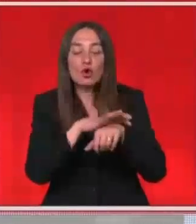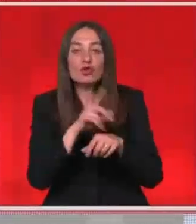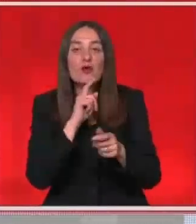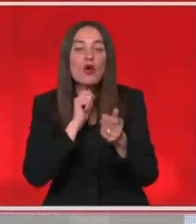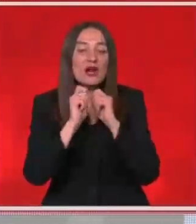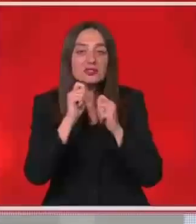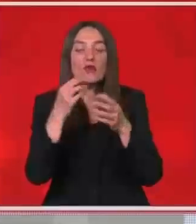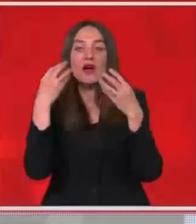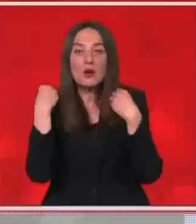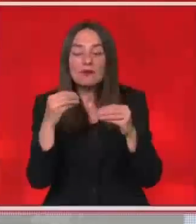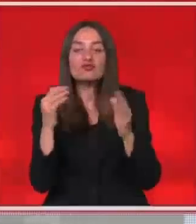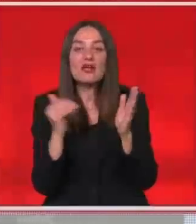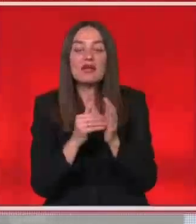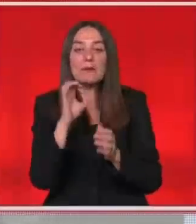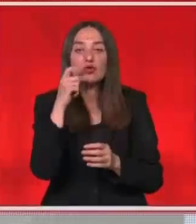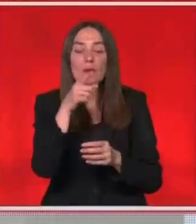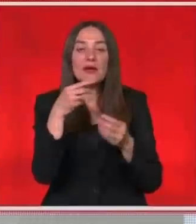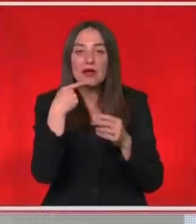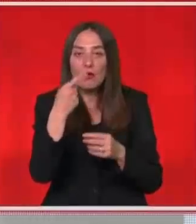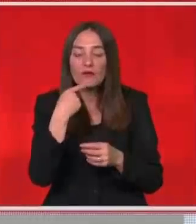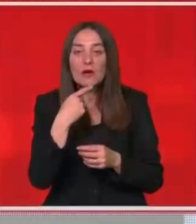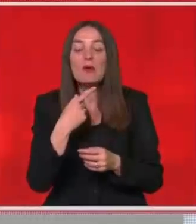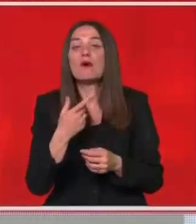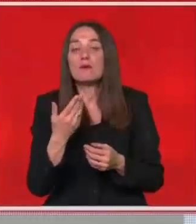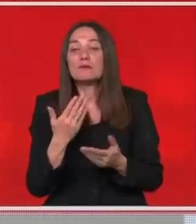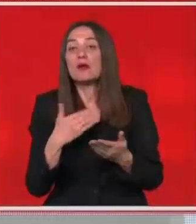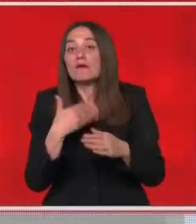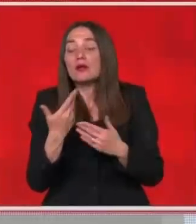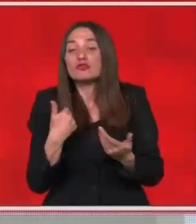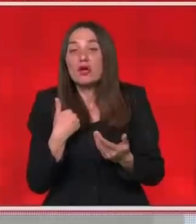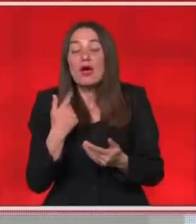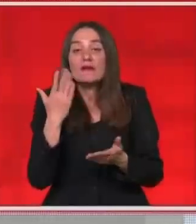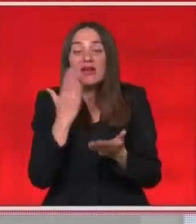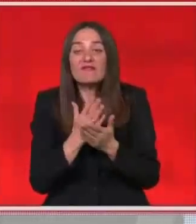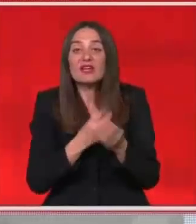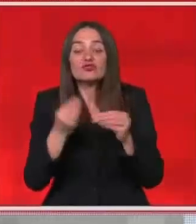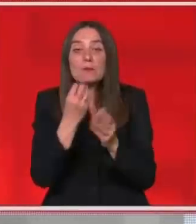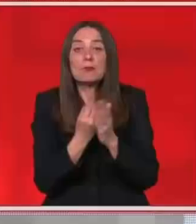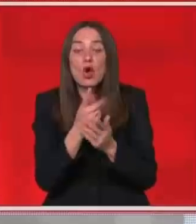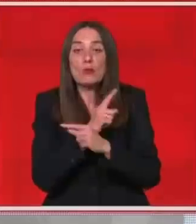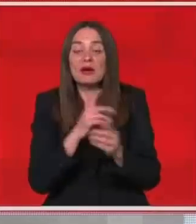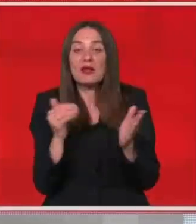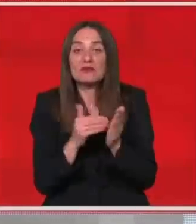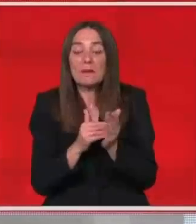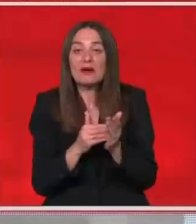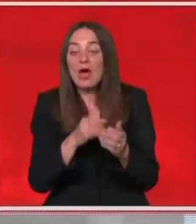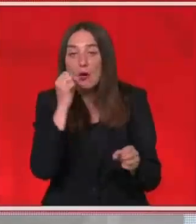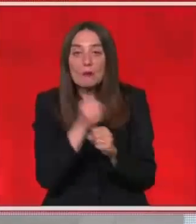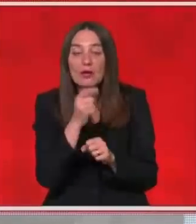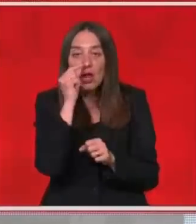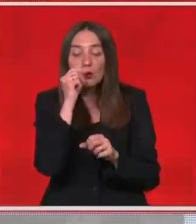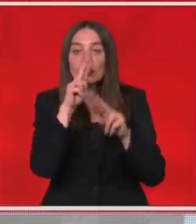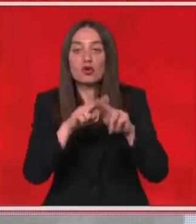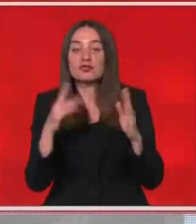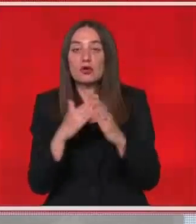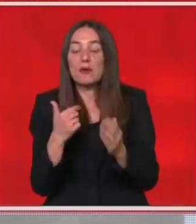razgovaraju, koji pričaju, treba o tome da govorimo. Valjda će, ja ne znam da li veći broj umrlih treba da ubedi ljude da ostanu kod kuće.